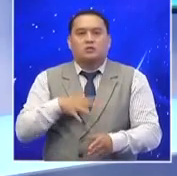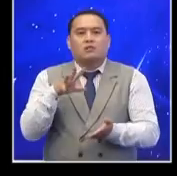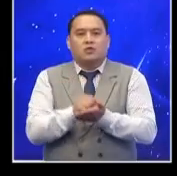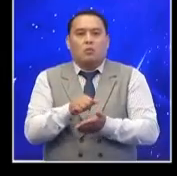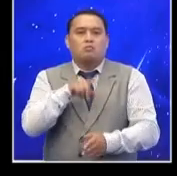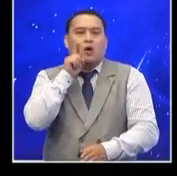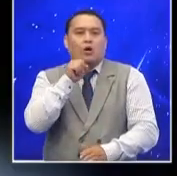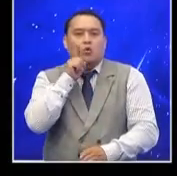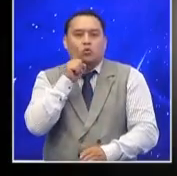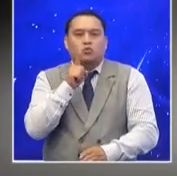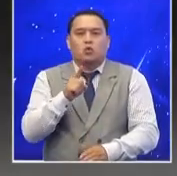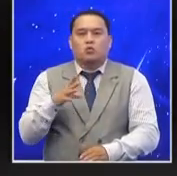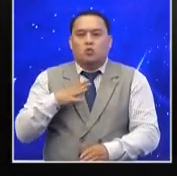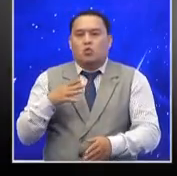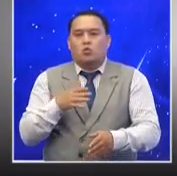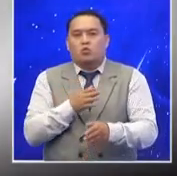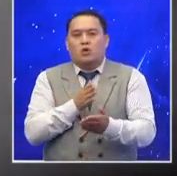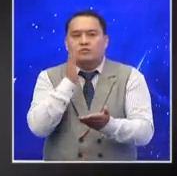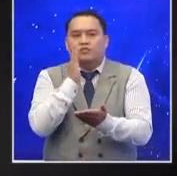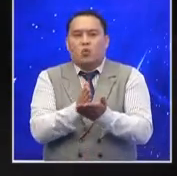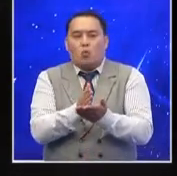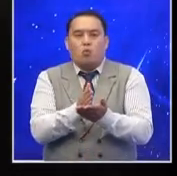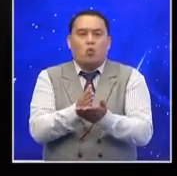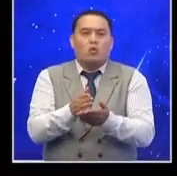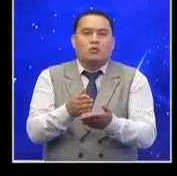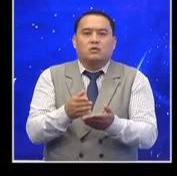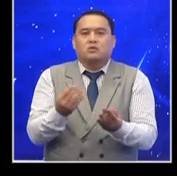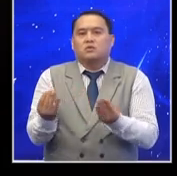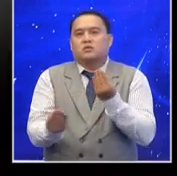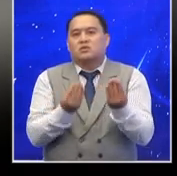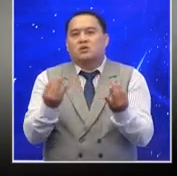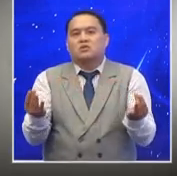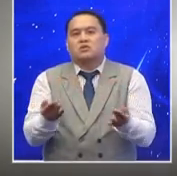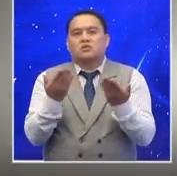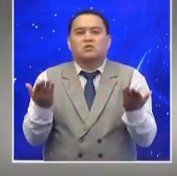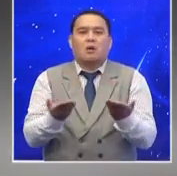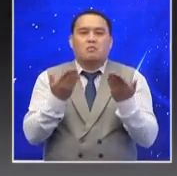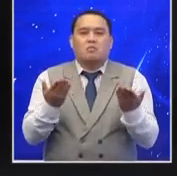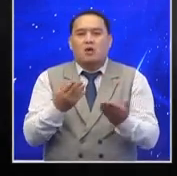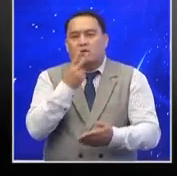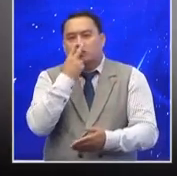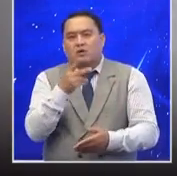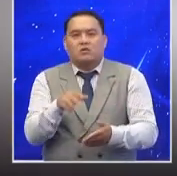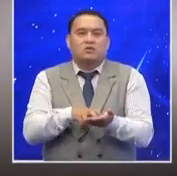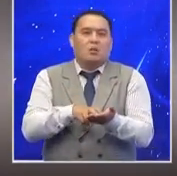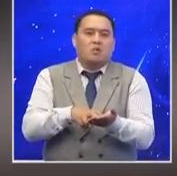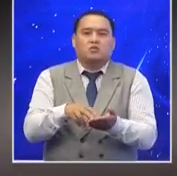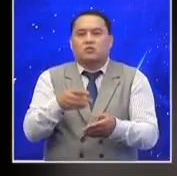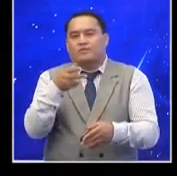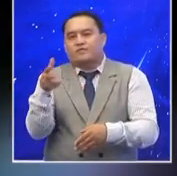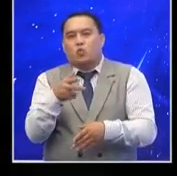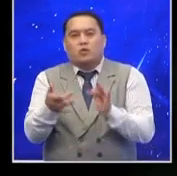молодежи. Автолюбители стали снова выезжать на встречную полосу забавы ради. Свои действия ради хайпа, не боясь и не стесняясь,